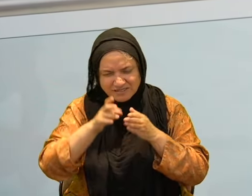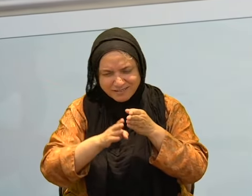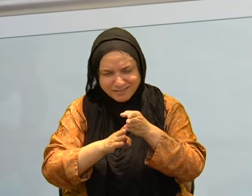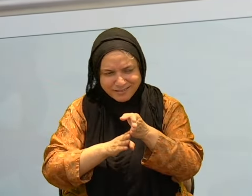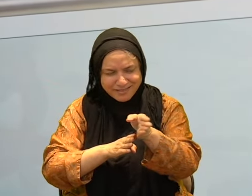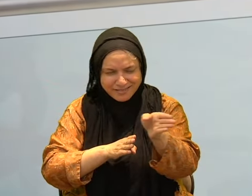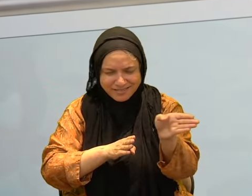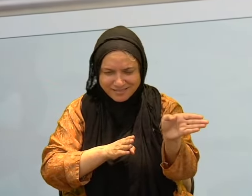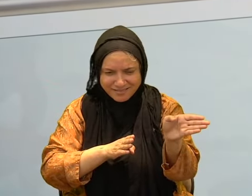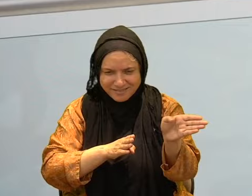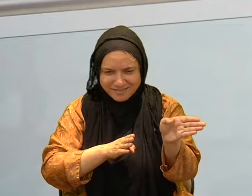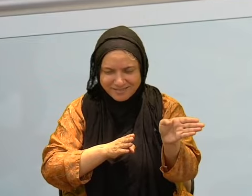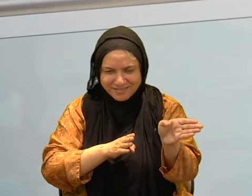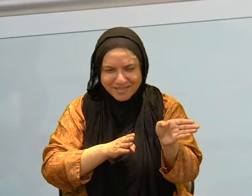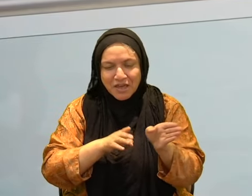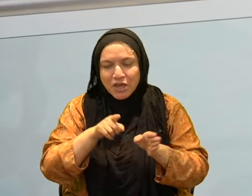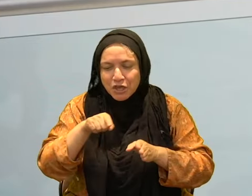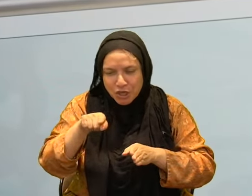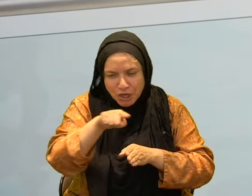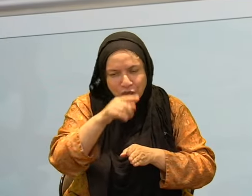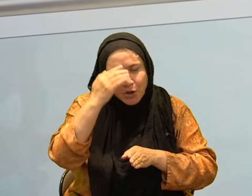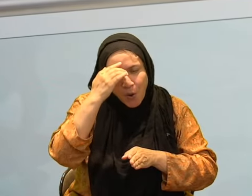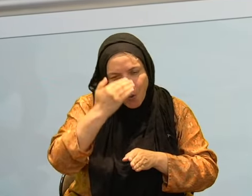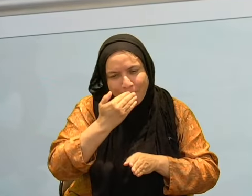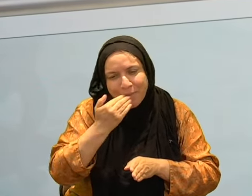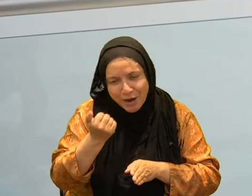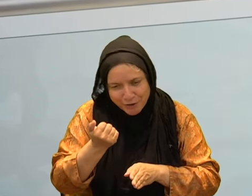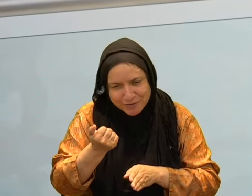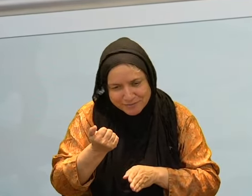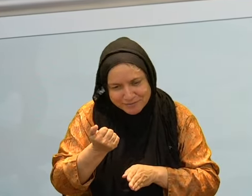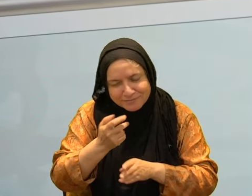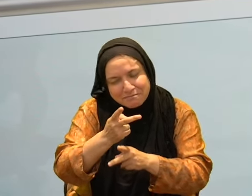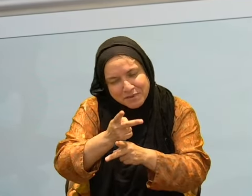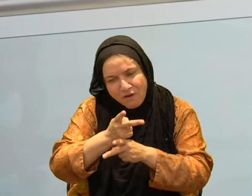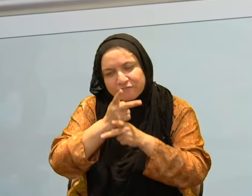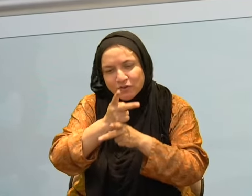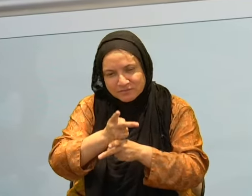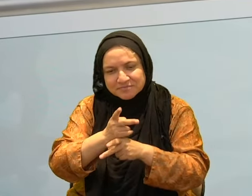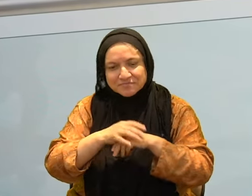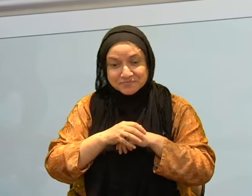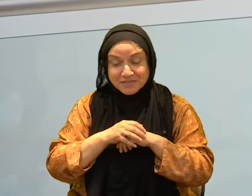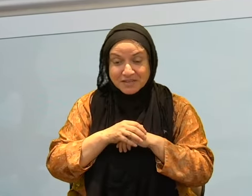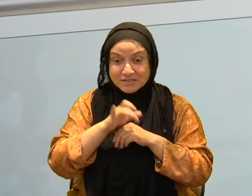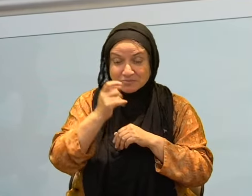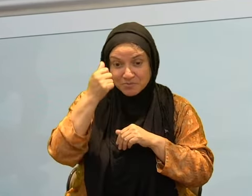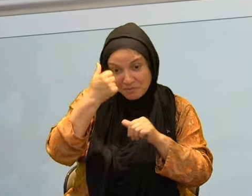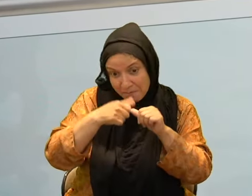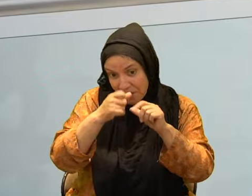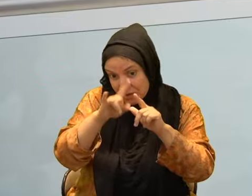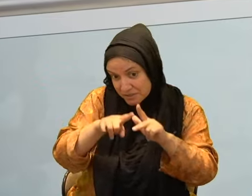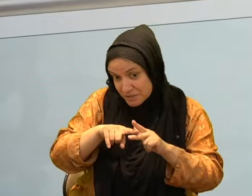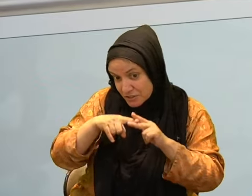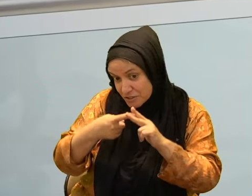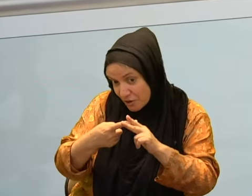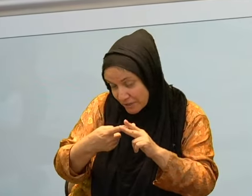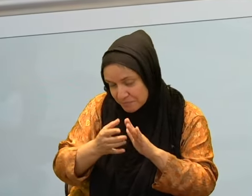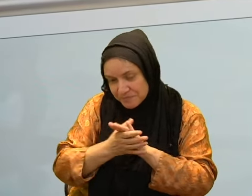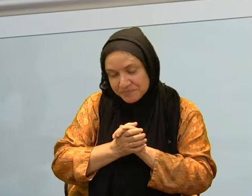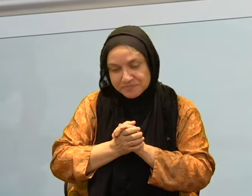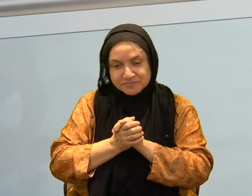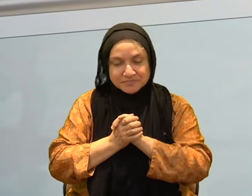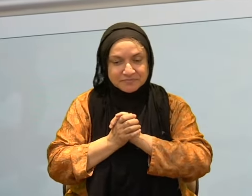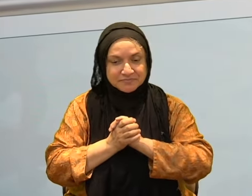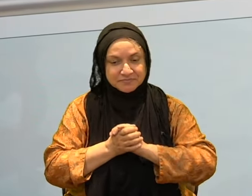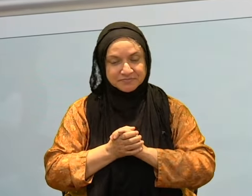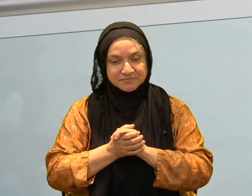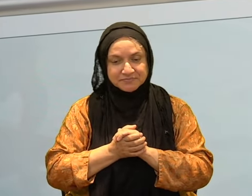to the other side, the Prophet sallallahu alayhi wa sallam says, أَلَا وَإِنَّ لِكُلِّ مَلِكٍ حِمَى أَلَا وَإِنَّ حِمَى